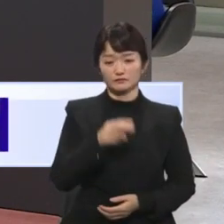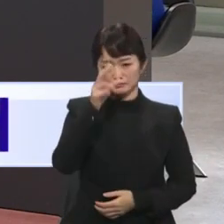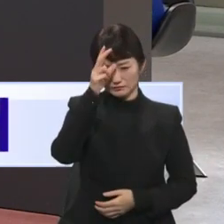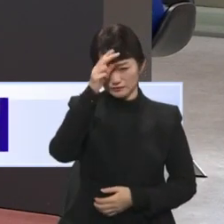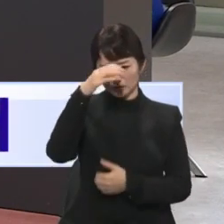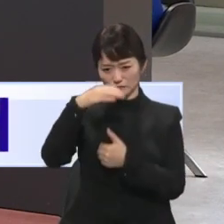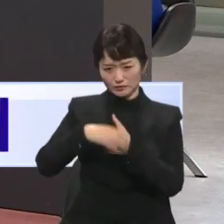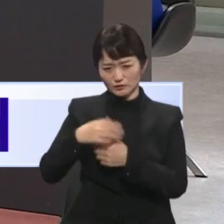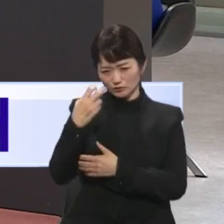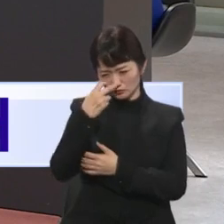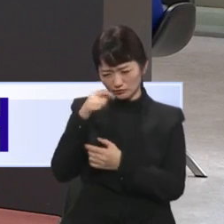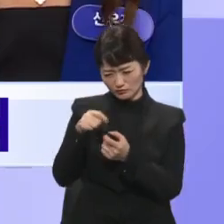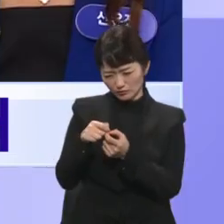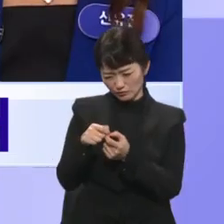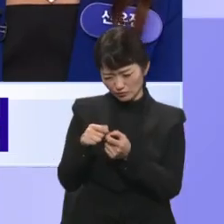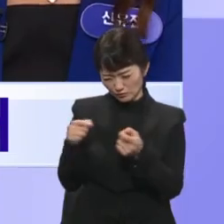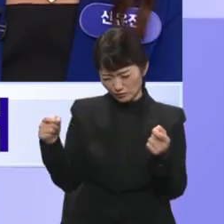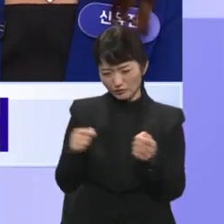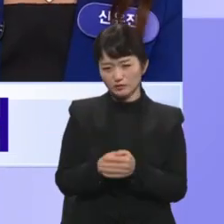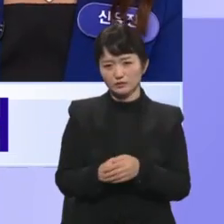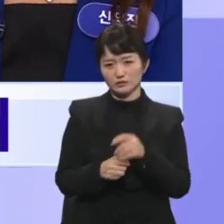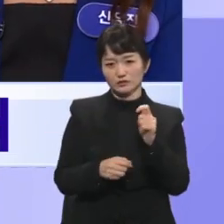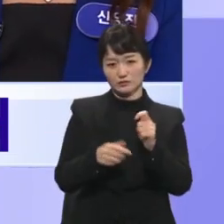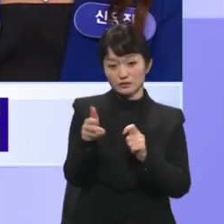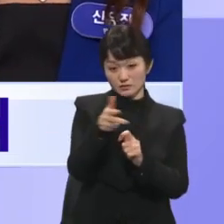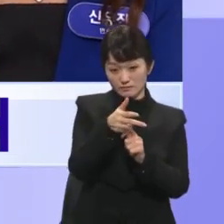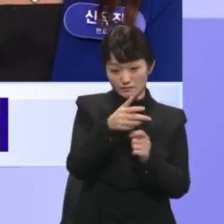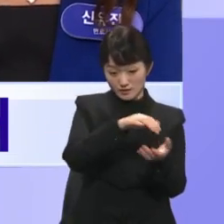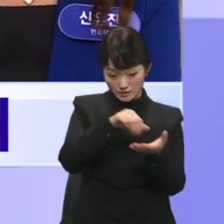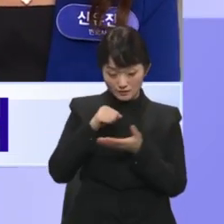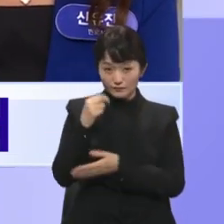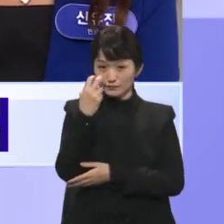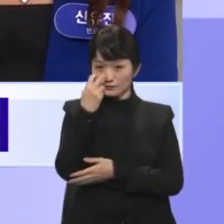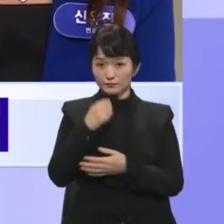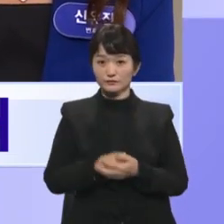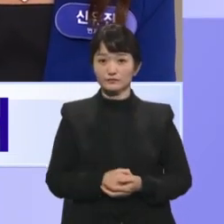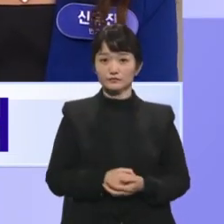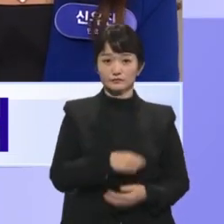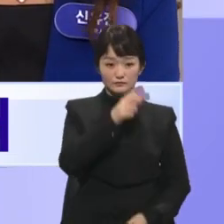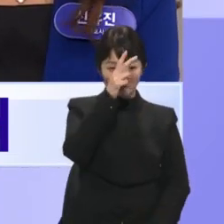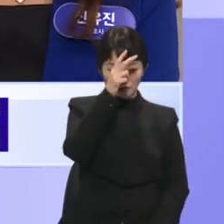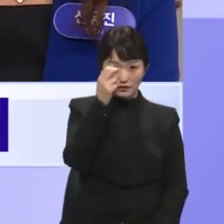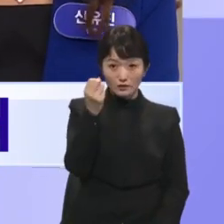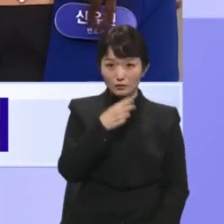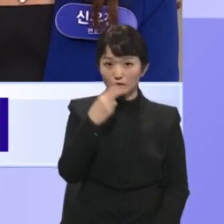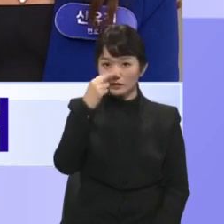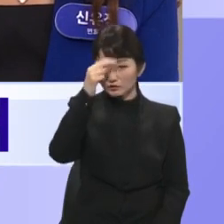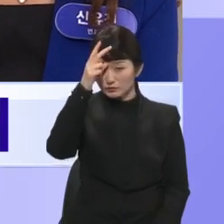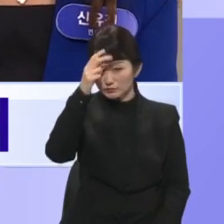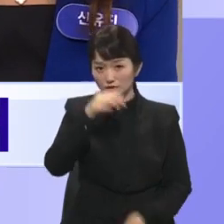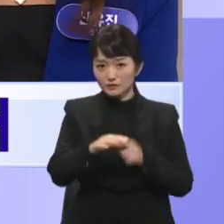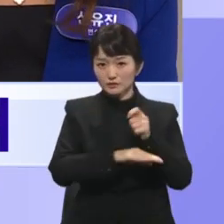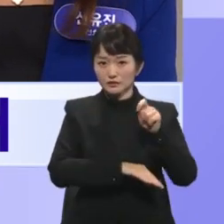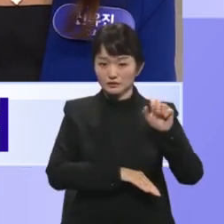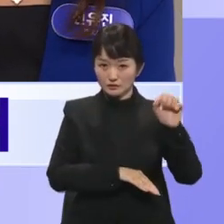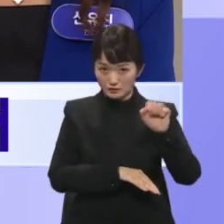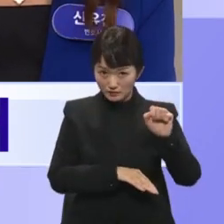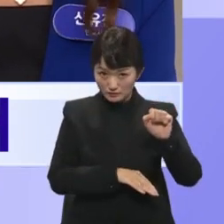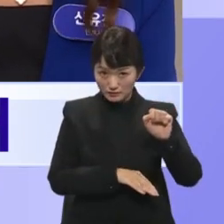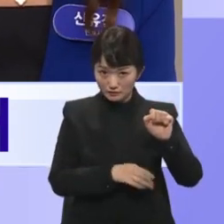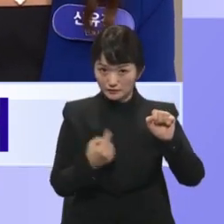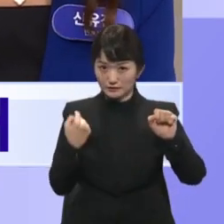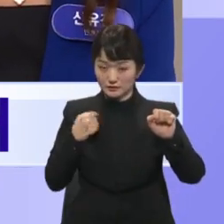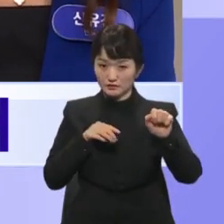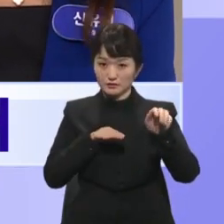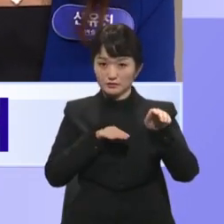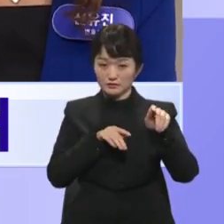뭐 블랙박스나 이런 부분들을 수사를 했고 근데 결국에는 경찰과 검찰은이 택시 기사와 뒤따르던 또 차량